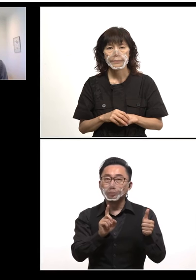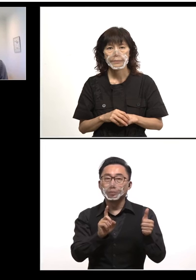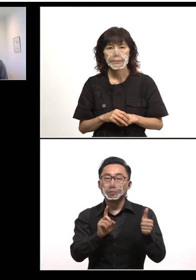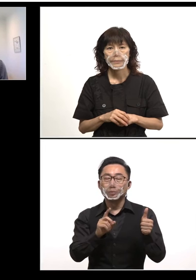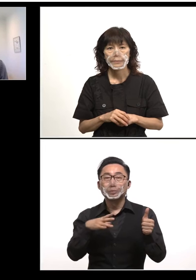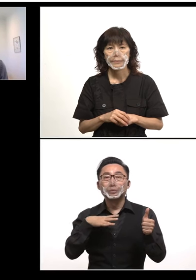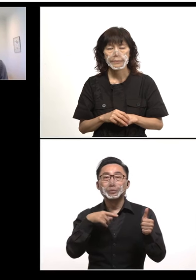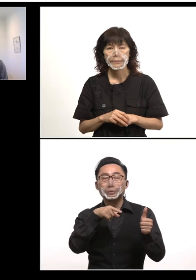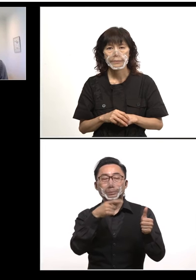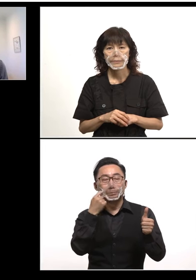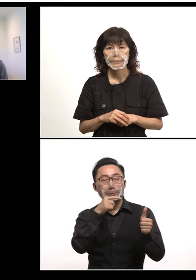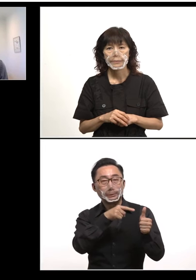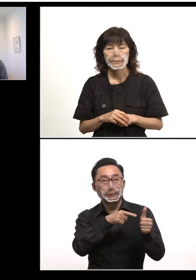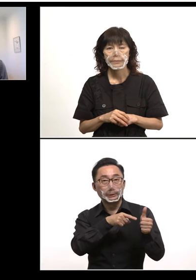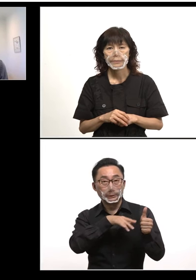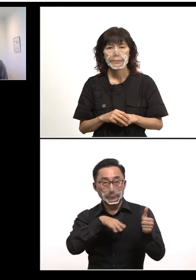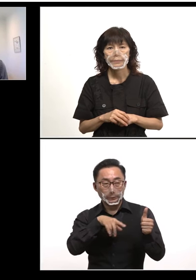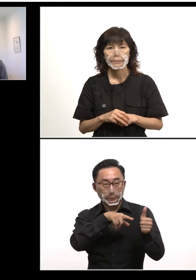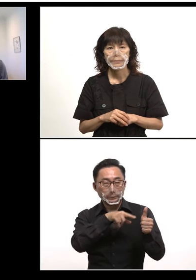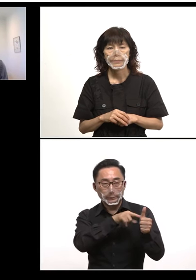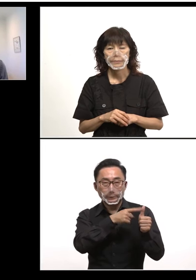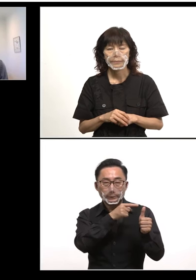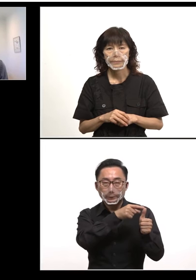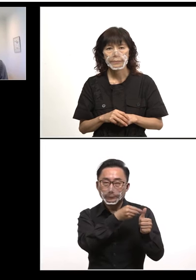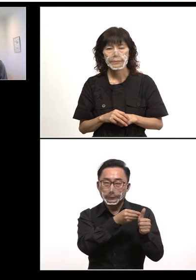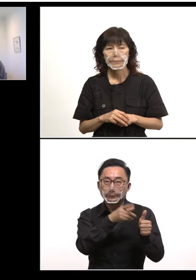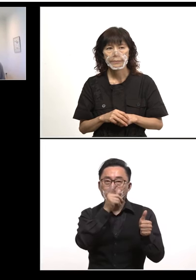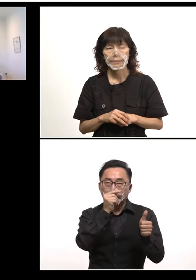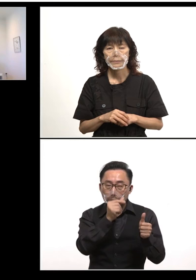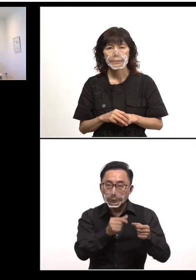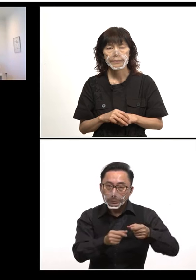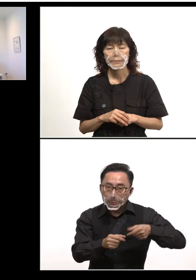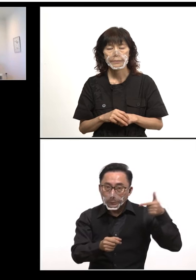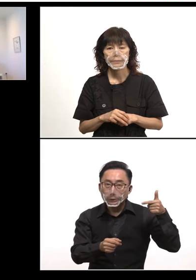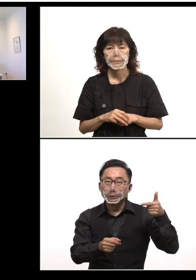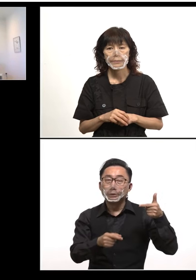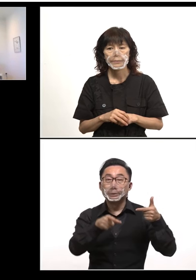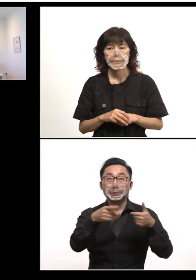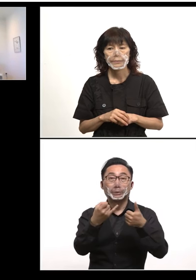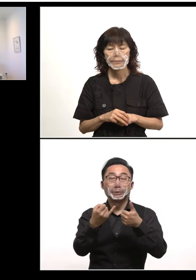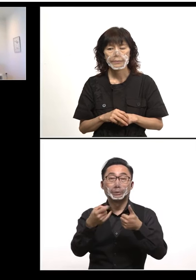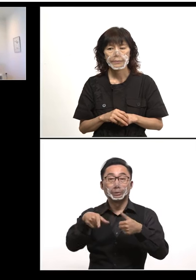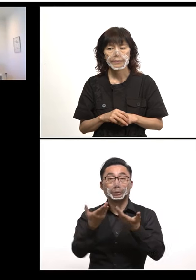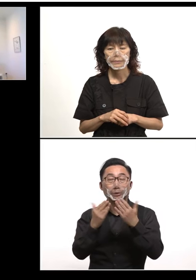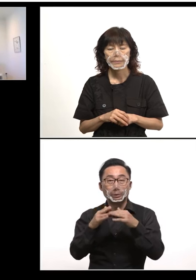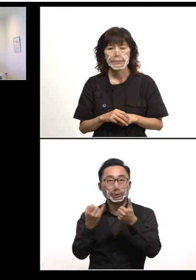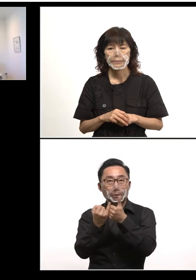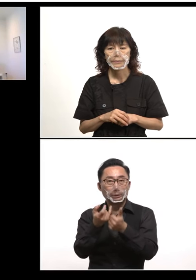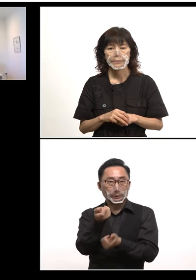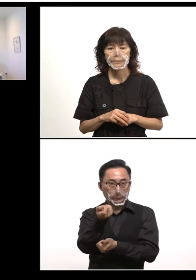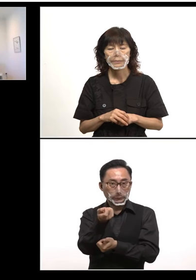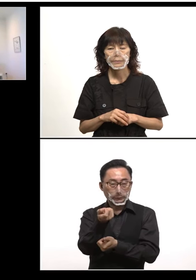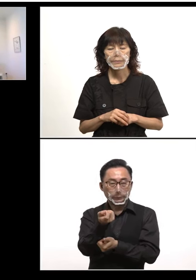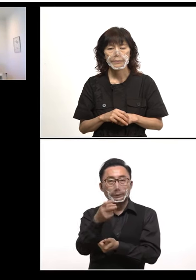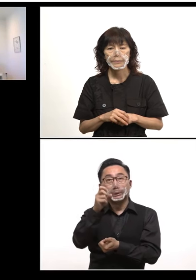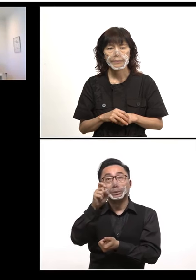個小朋友佢個要佢培養到個興趣啦，咁即係我哋喺學校咧，因為學生其實唔多啦，咁我哋都